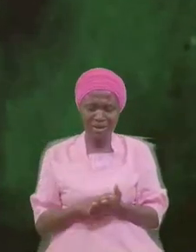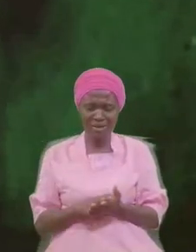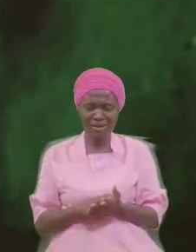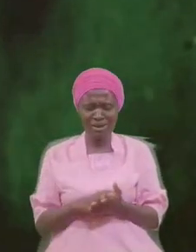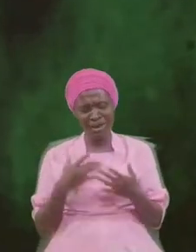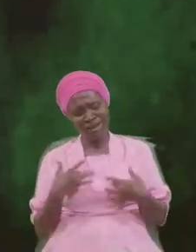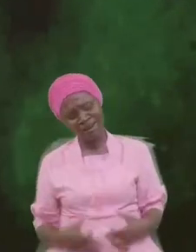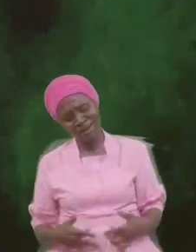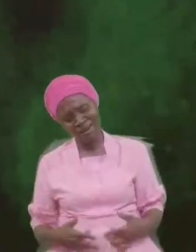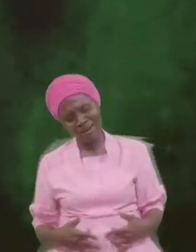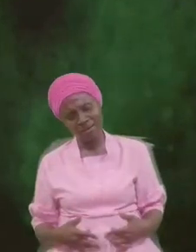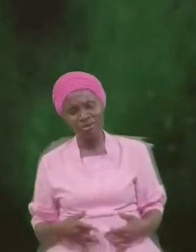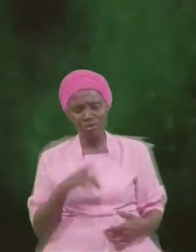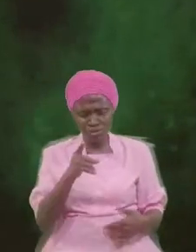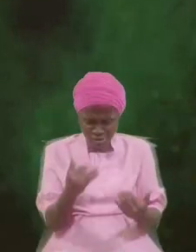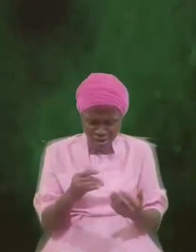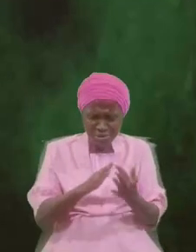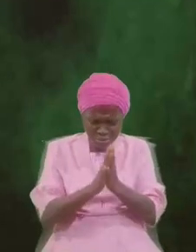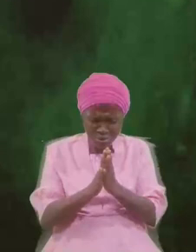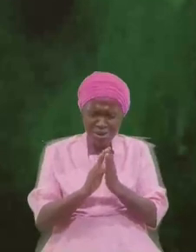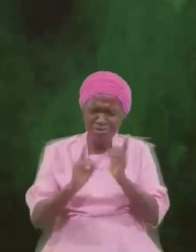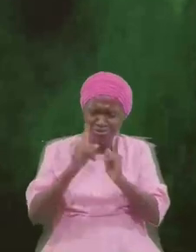le découragement, parlez au Seigneur.